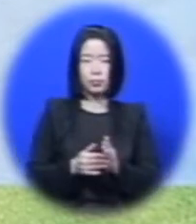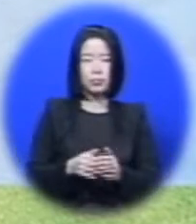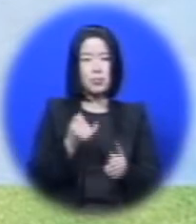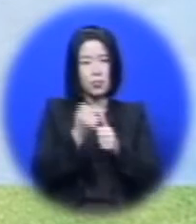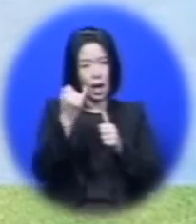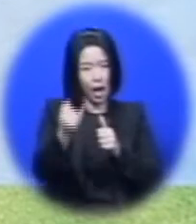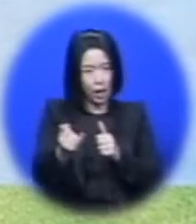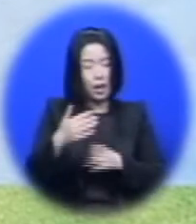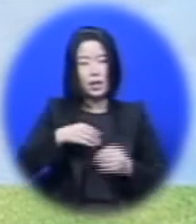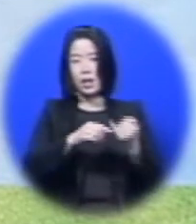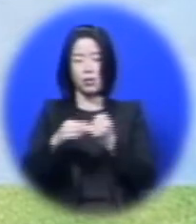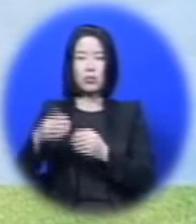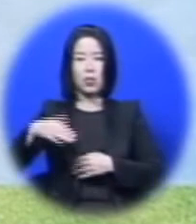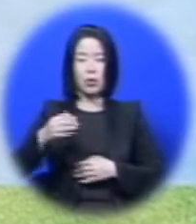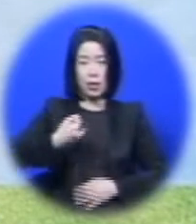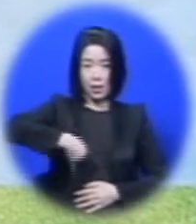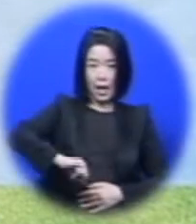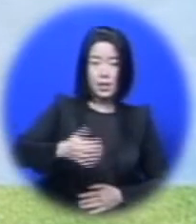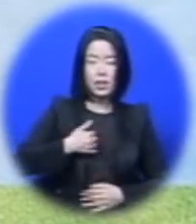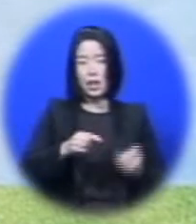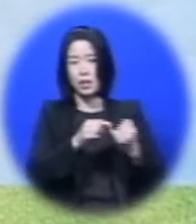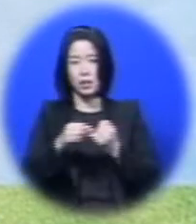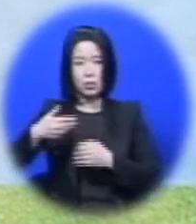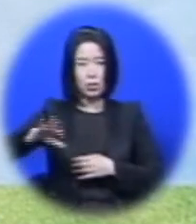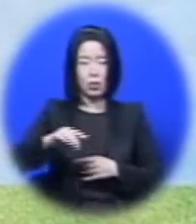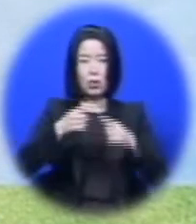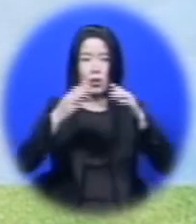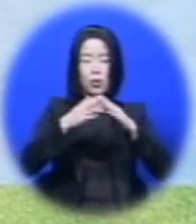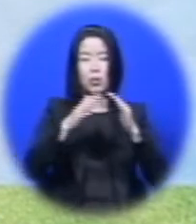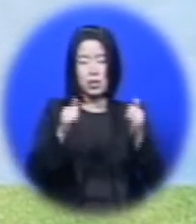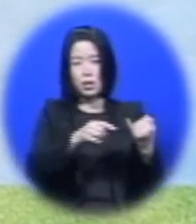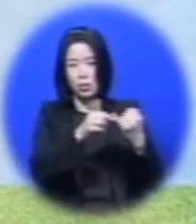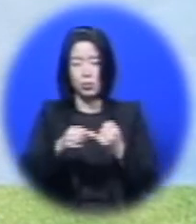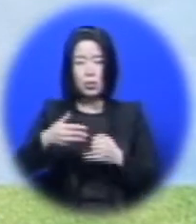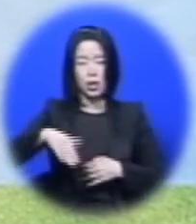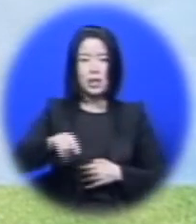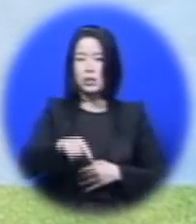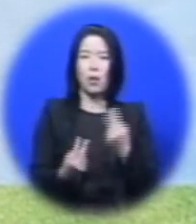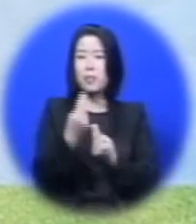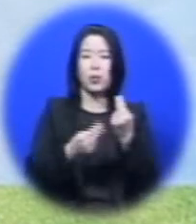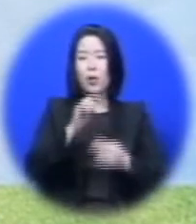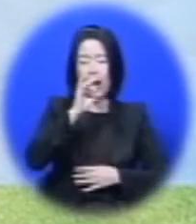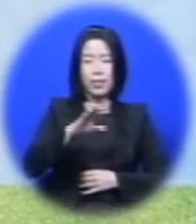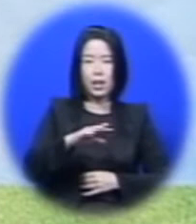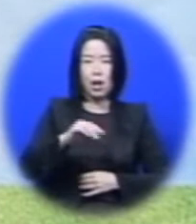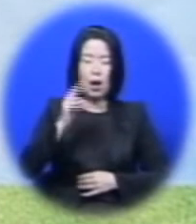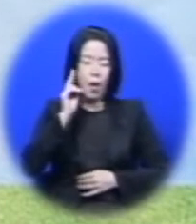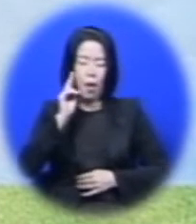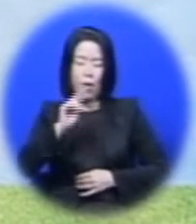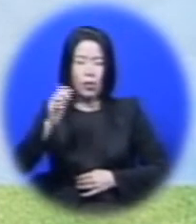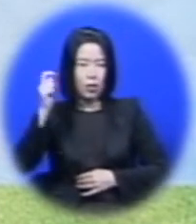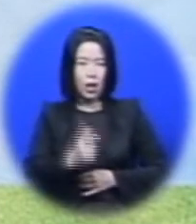아내가 저를 끌고 가고 딸들이 저를 끌고 가고 교인들이 저를 끌고 가던 그것과 비교가 안 되는 아주 강하게